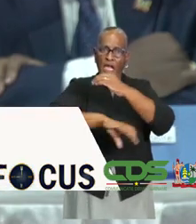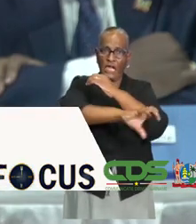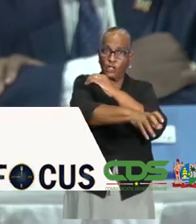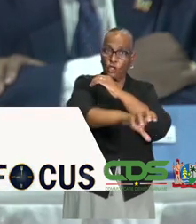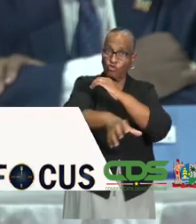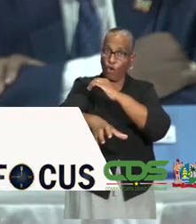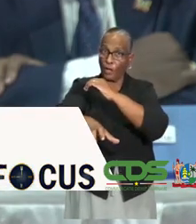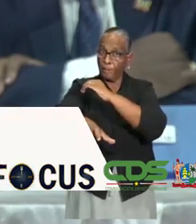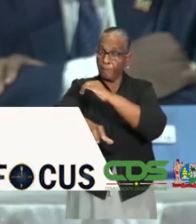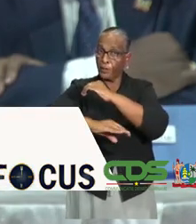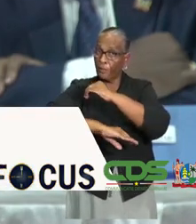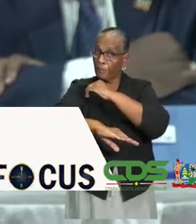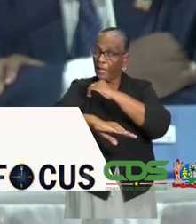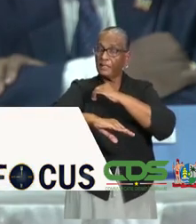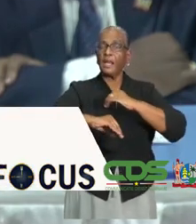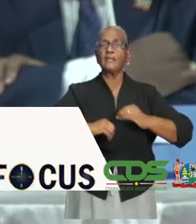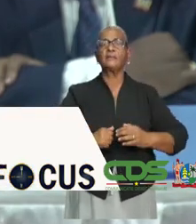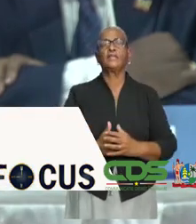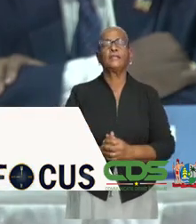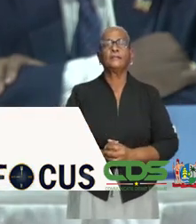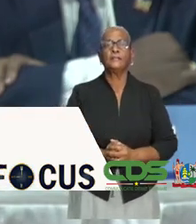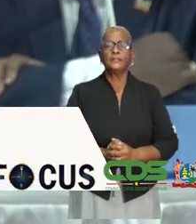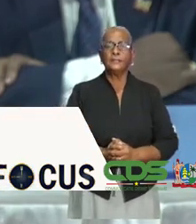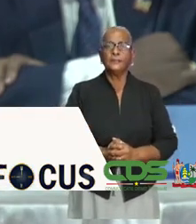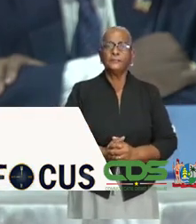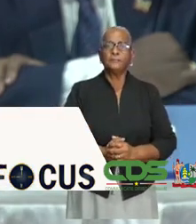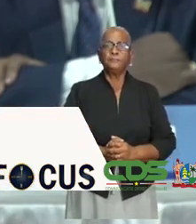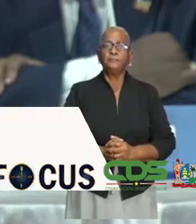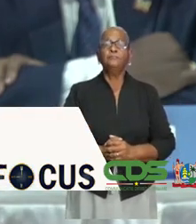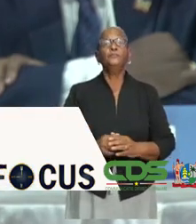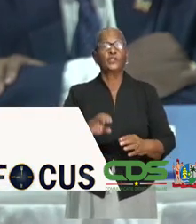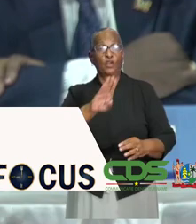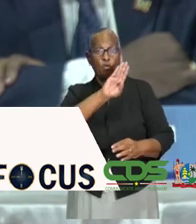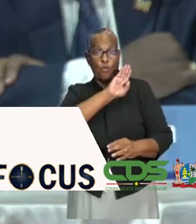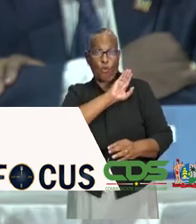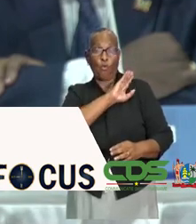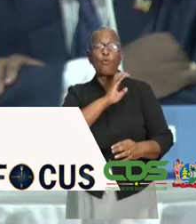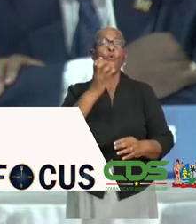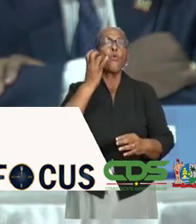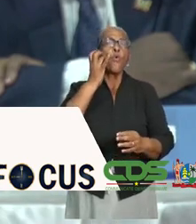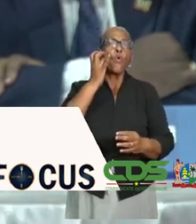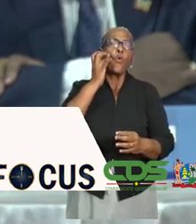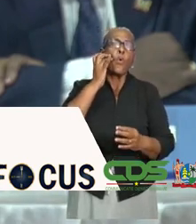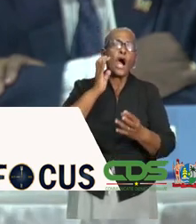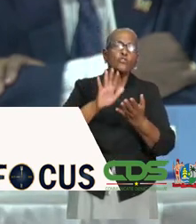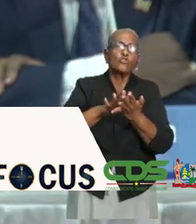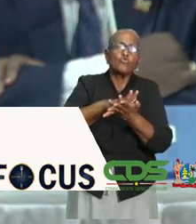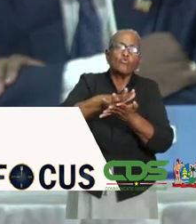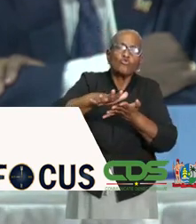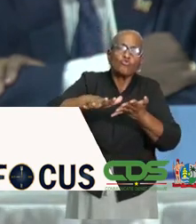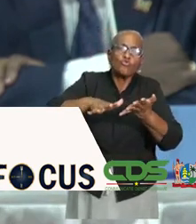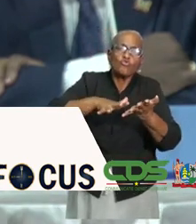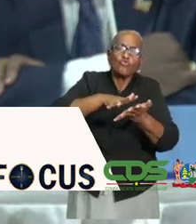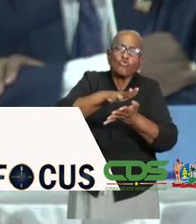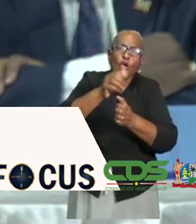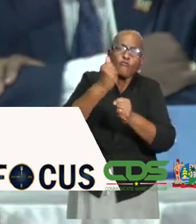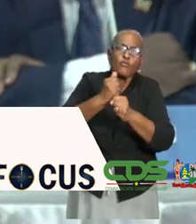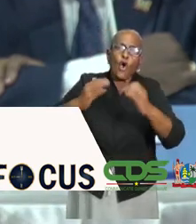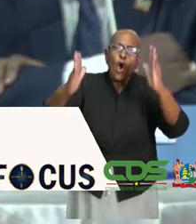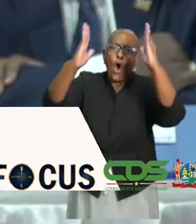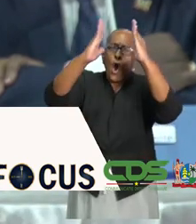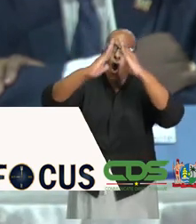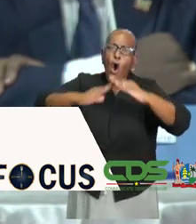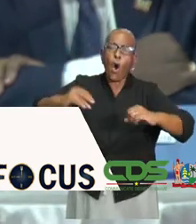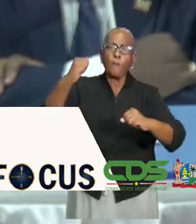Wanghati en Pikinsanti. Er is een waterzuiveringsinstallatie geïnstalleerd te